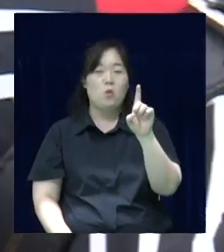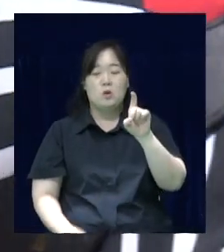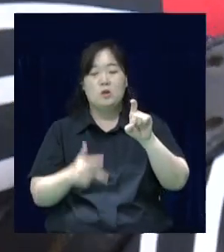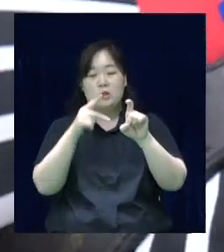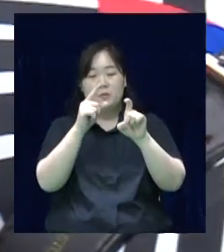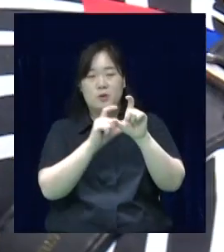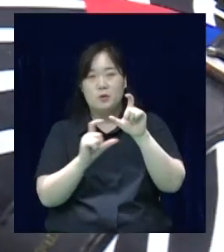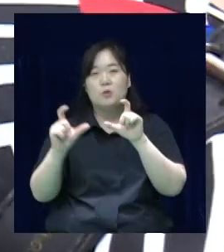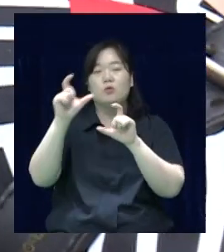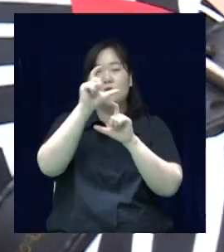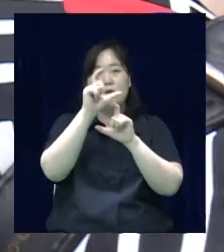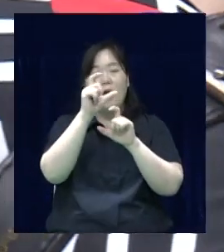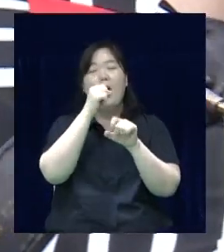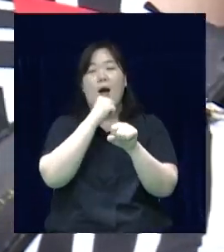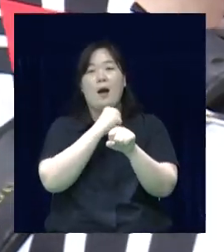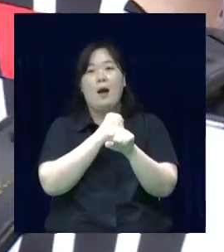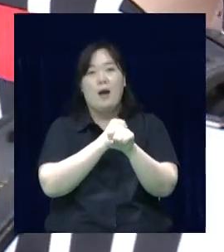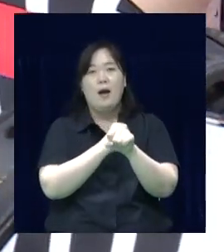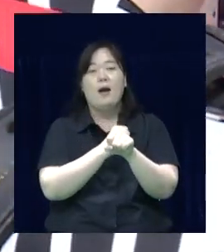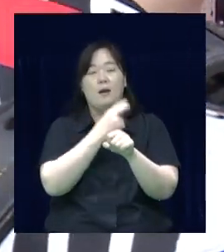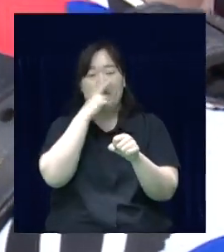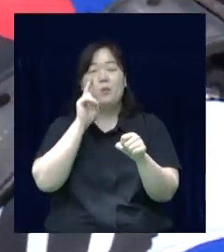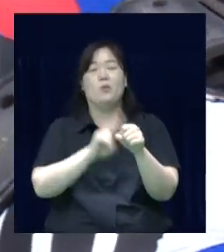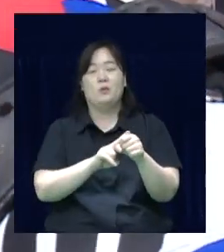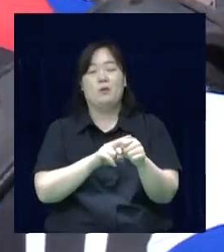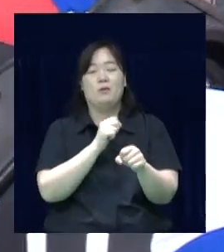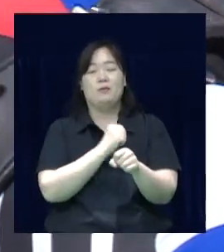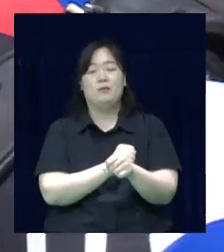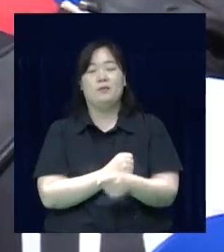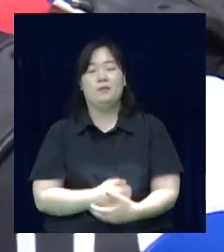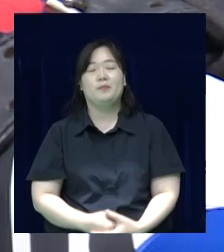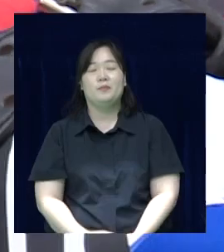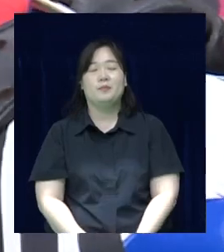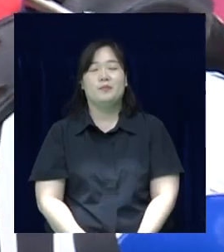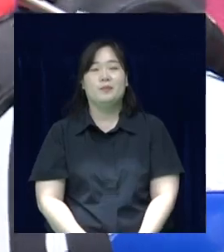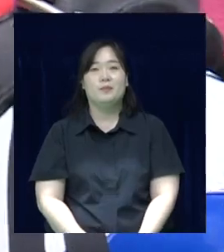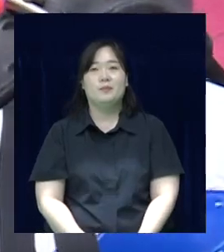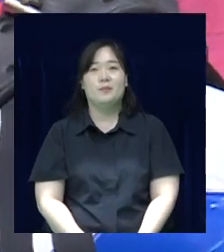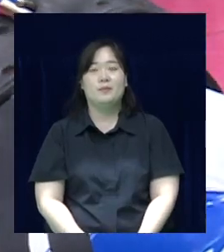늘린 상태에서 3차 시도 파워리프팅을 이어갑니다.